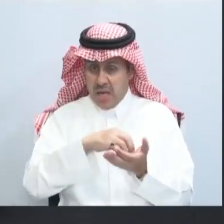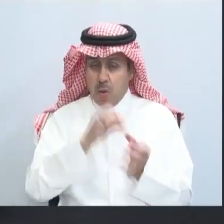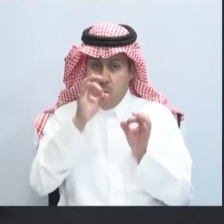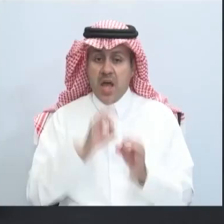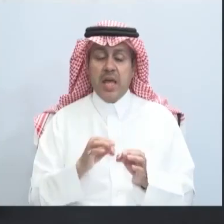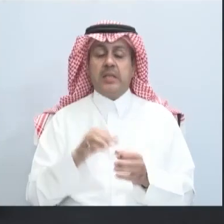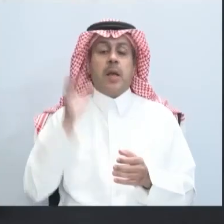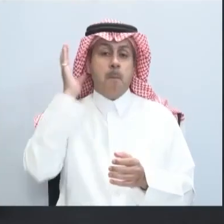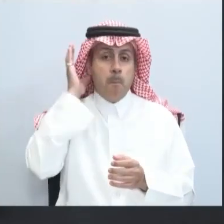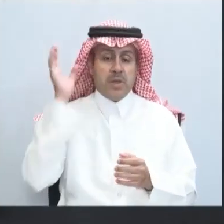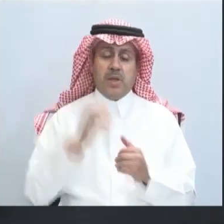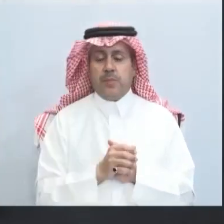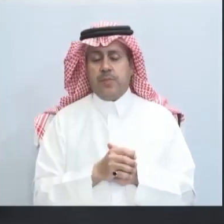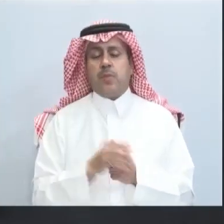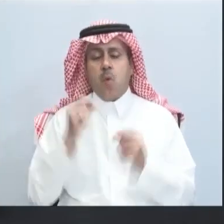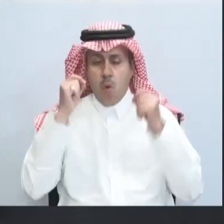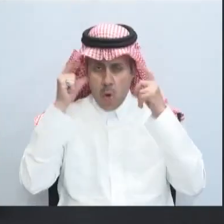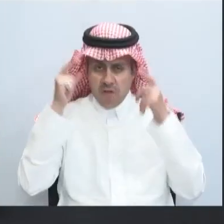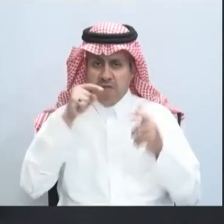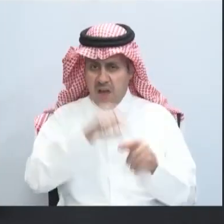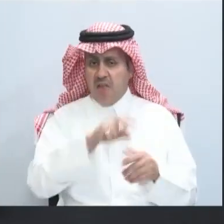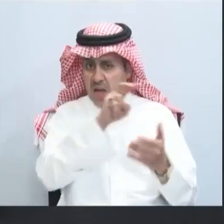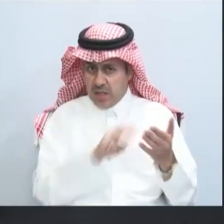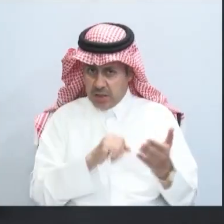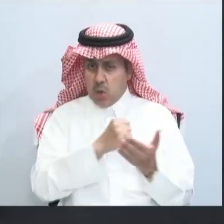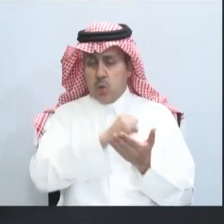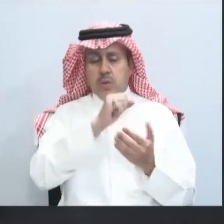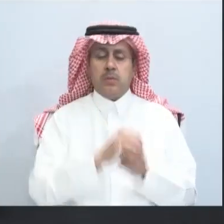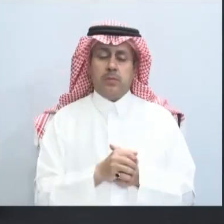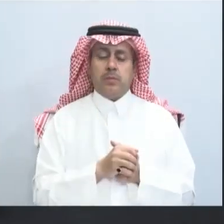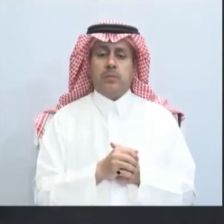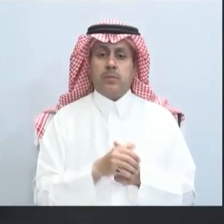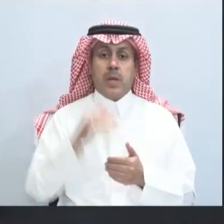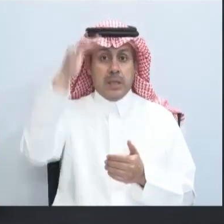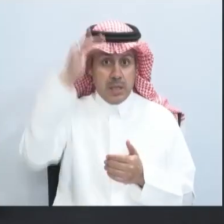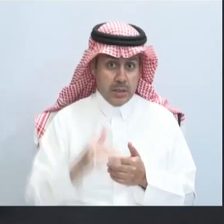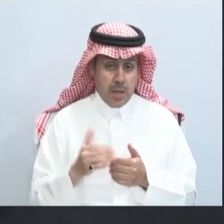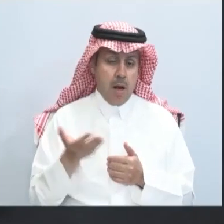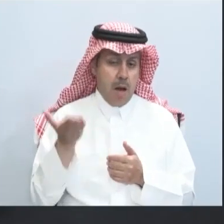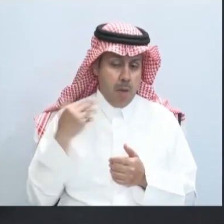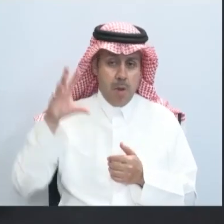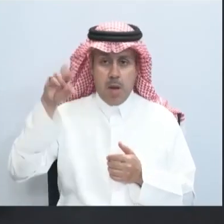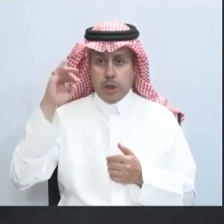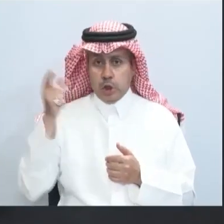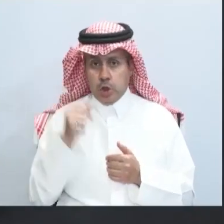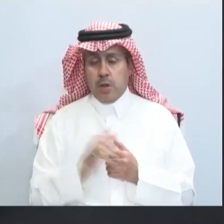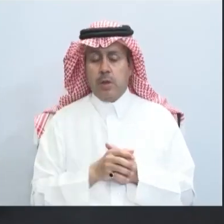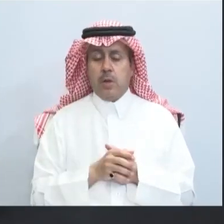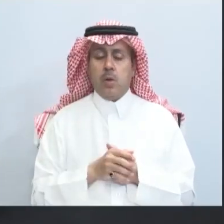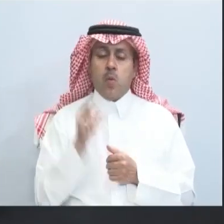النص قد نسخ فاذا كان ذلك النص قد نزل قبل الهجره والنص الاخر نزل بعد